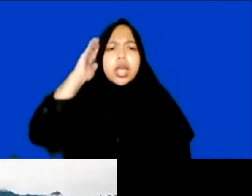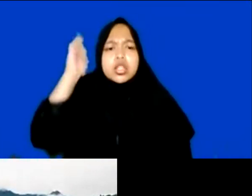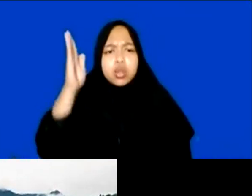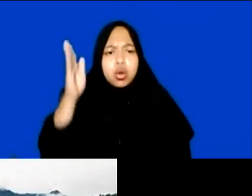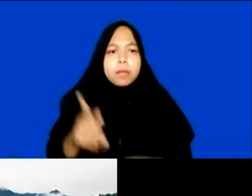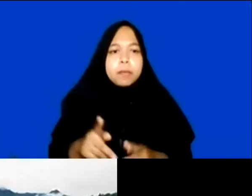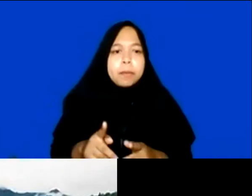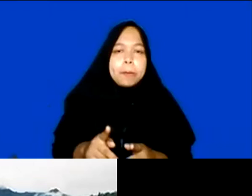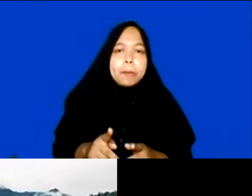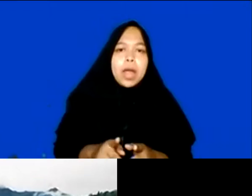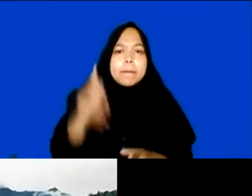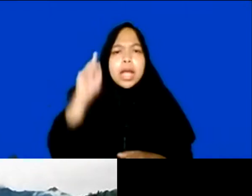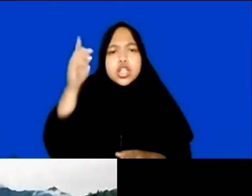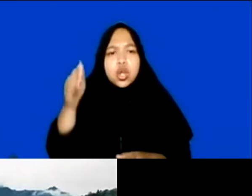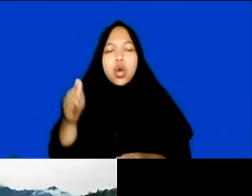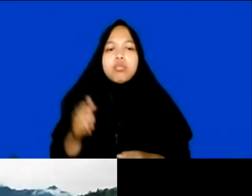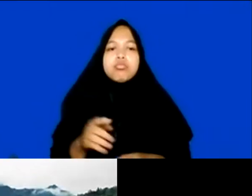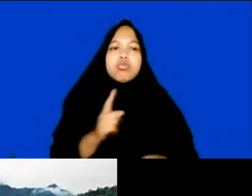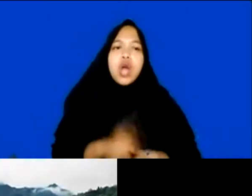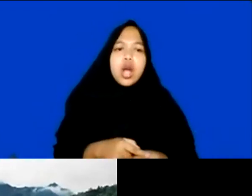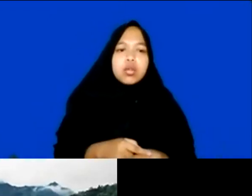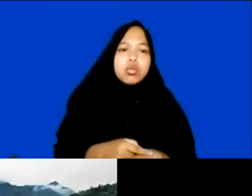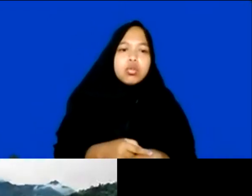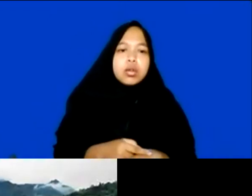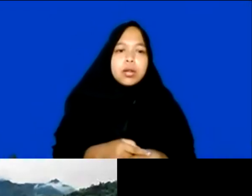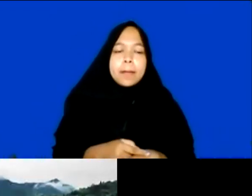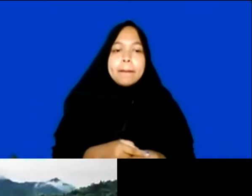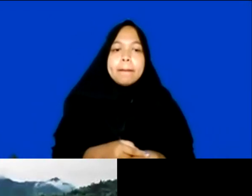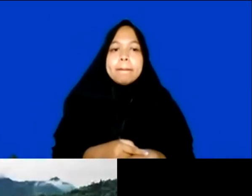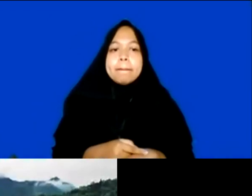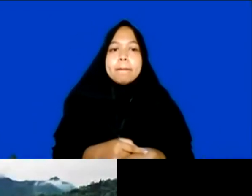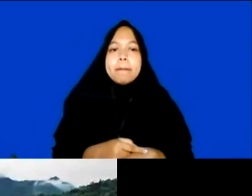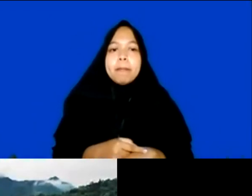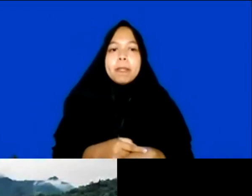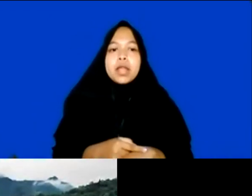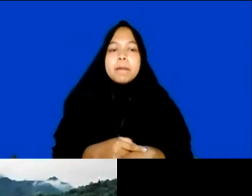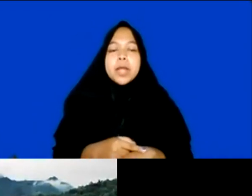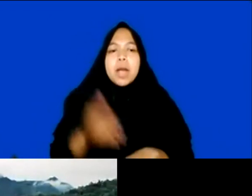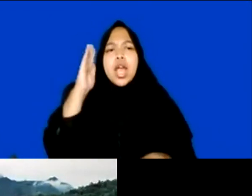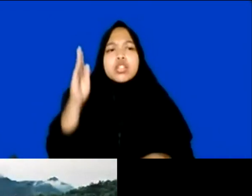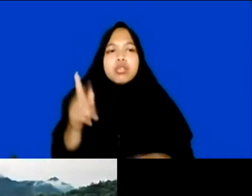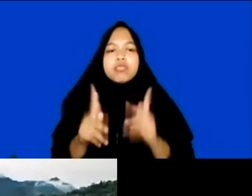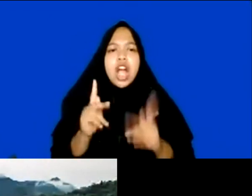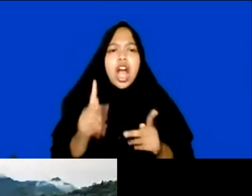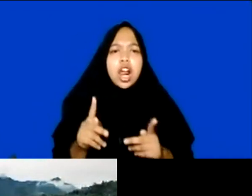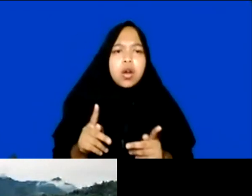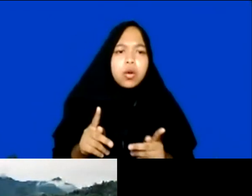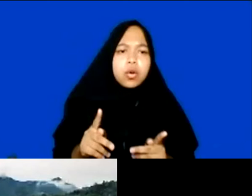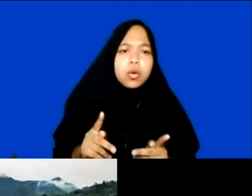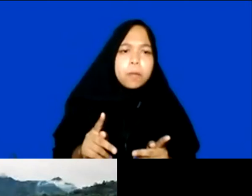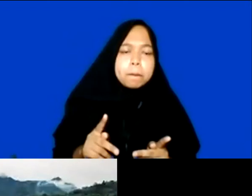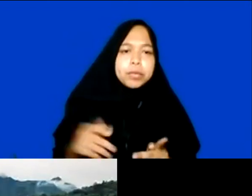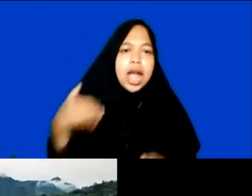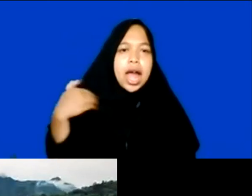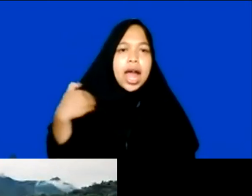kayak pandemi seperti ini, kita akan masih bisa tetap berjalan gitu loh. Karena memang basicnya kita suka, tapi